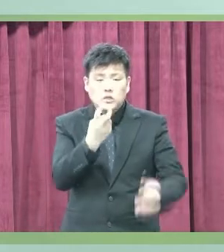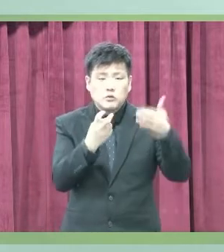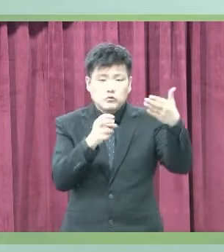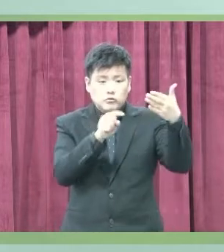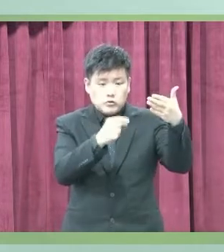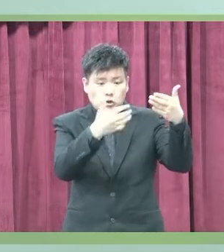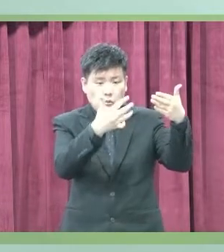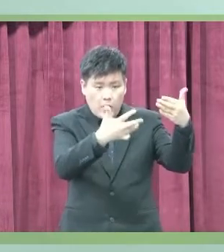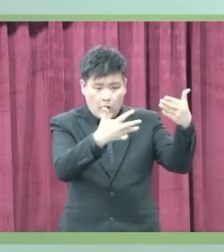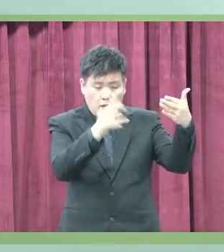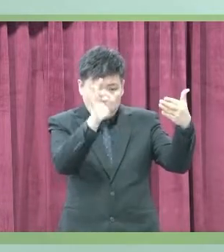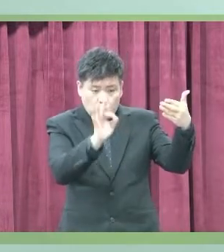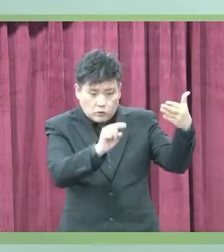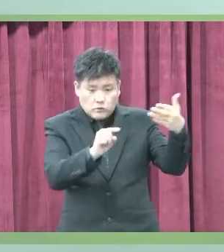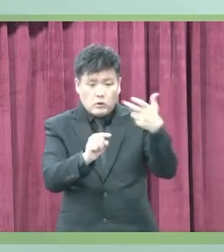9.8%포인트에서